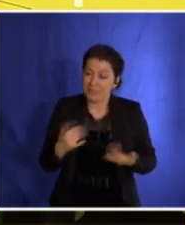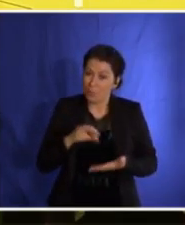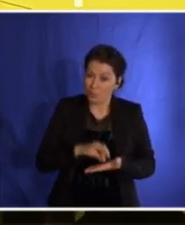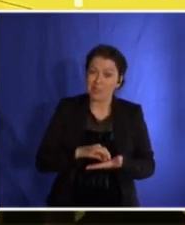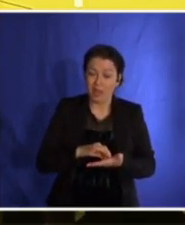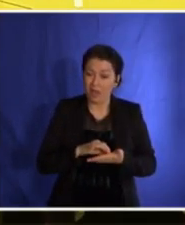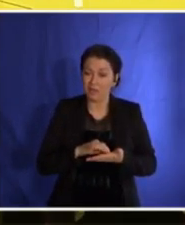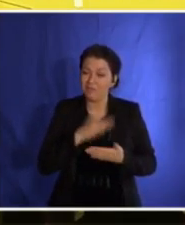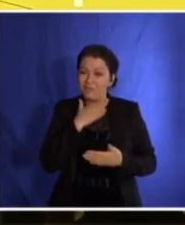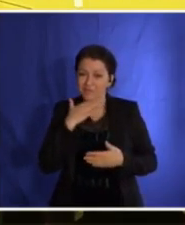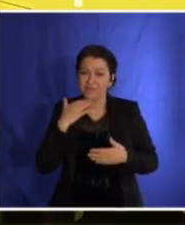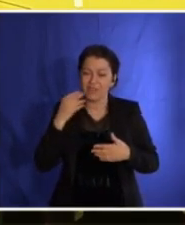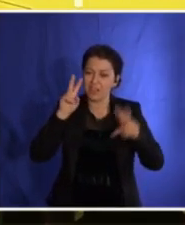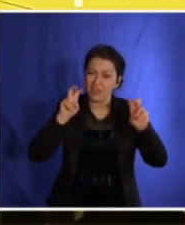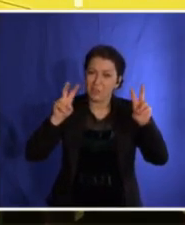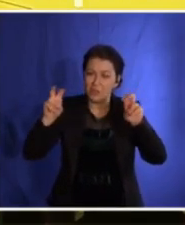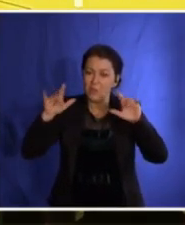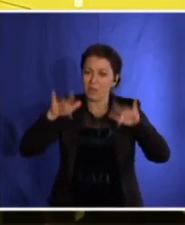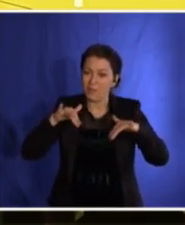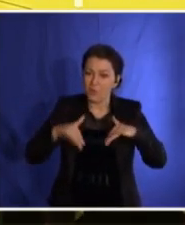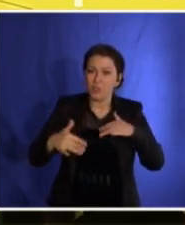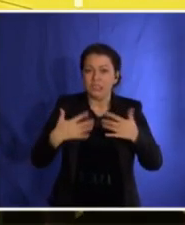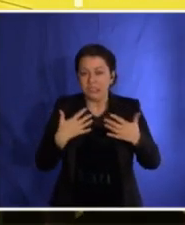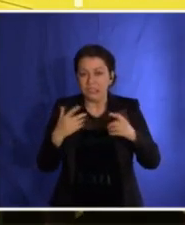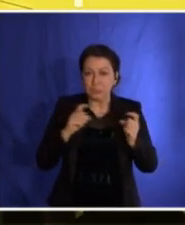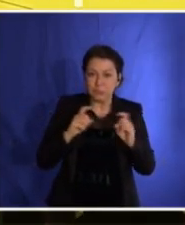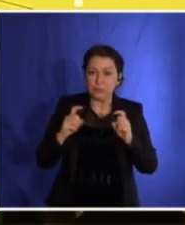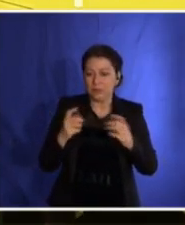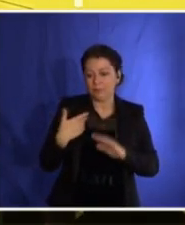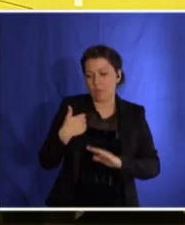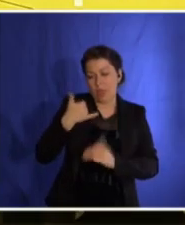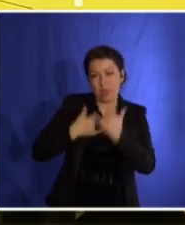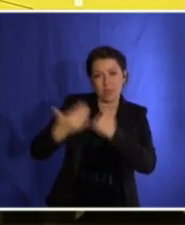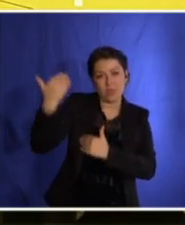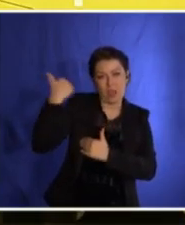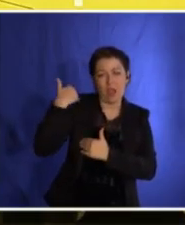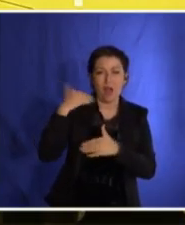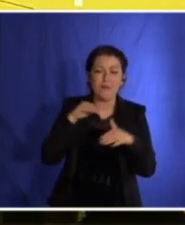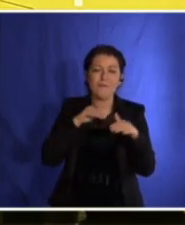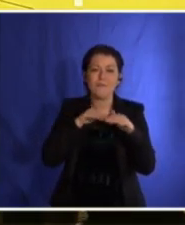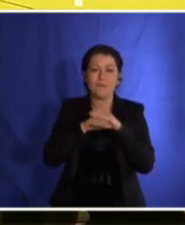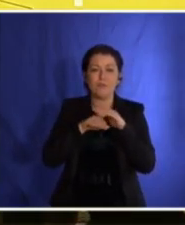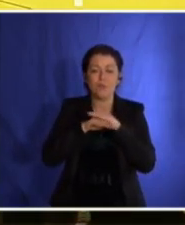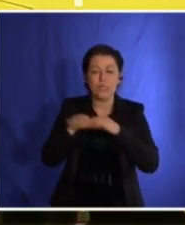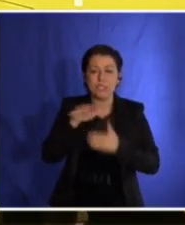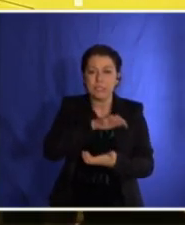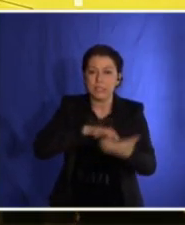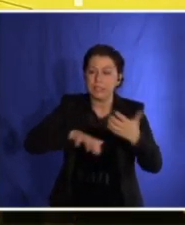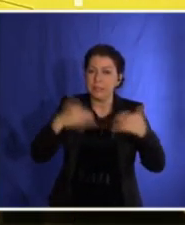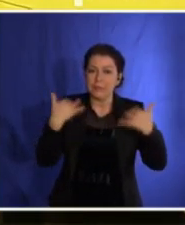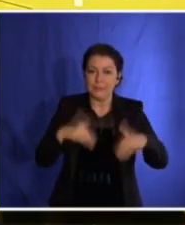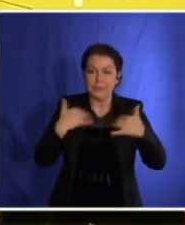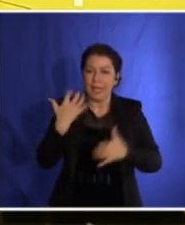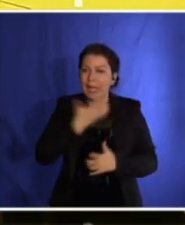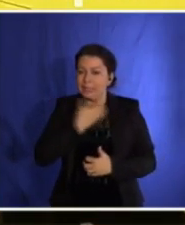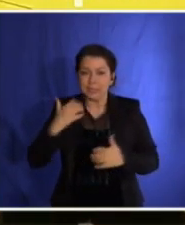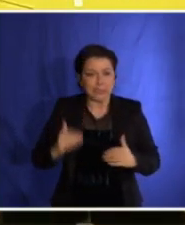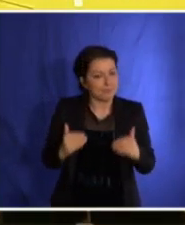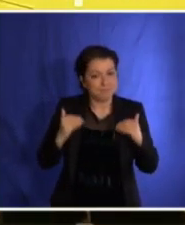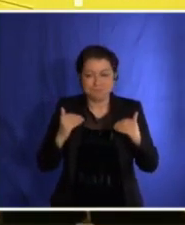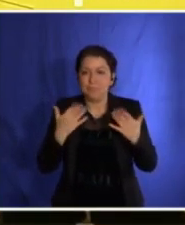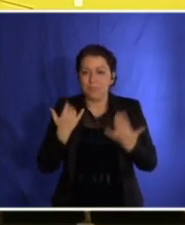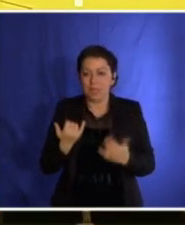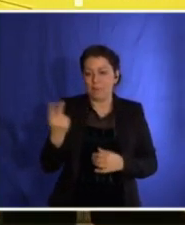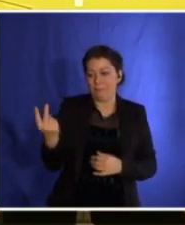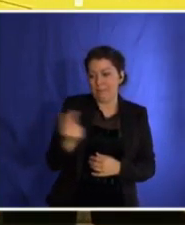bewältigen. Vor einem Jahr war gerade die Flüchtlingskrise am Höhepunkt und du hast gemeinsam mit Johanna Mikl-Leitner